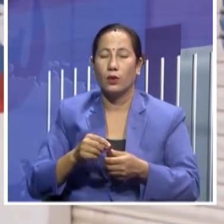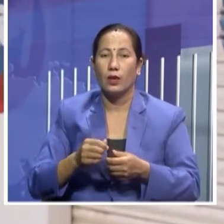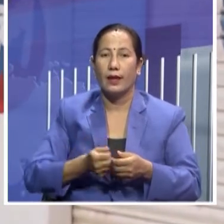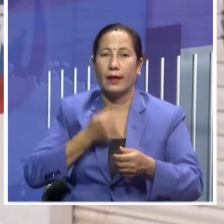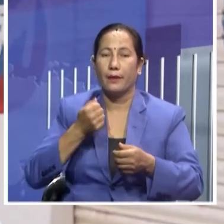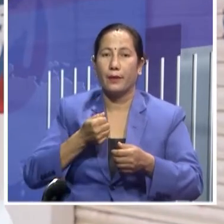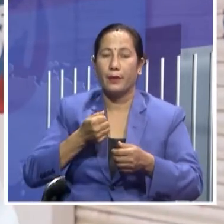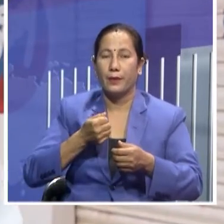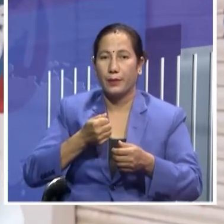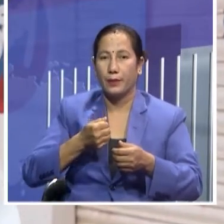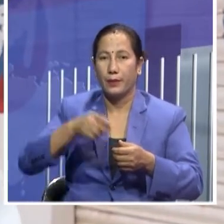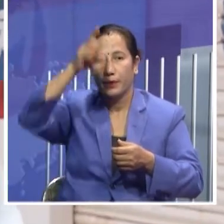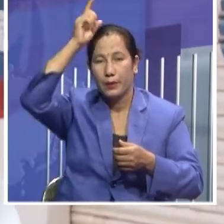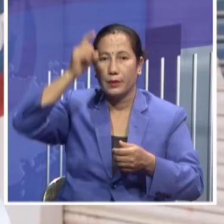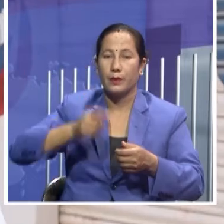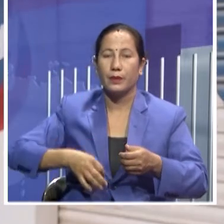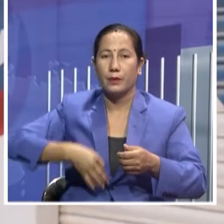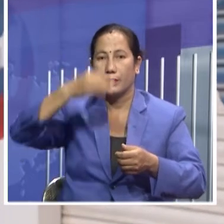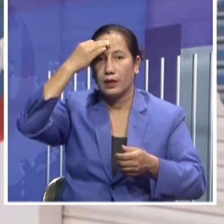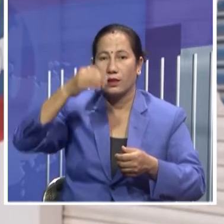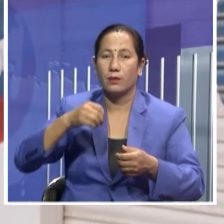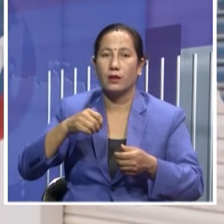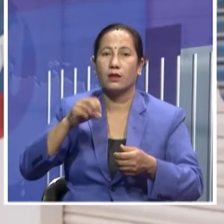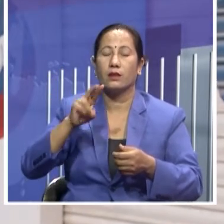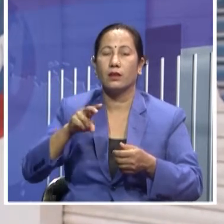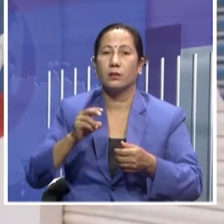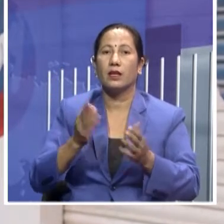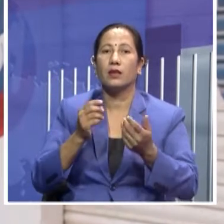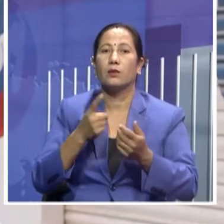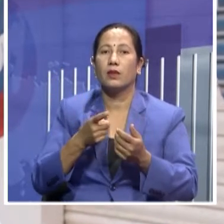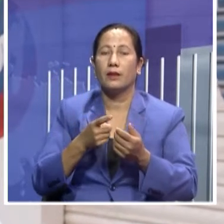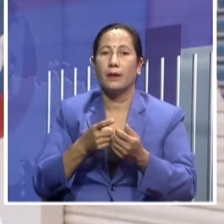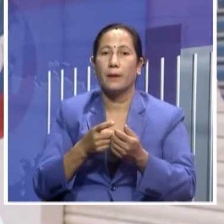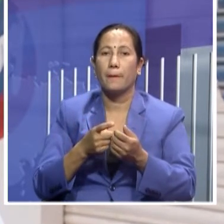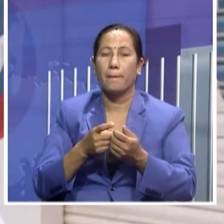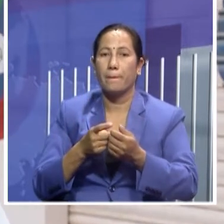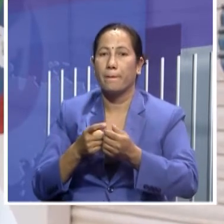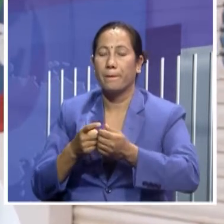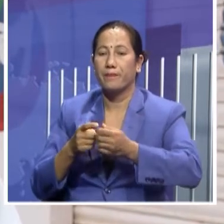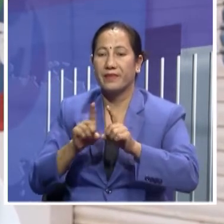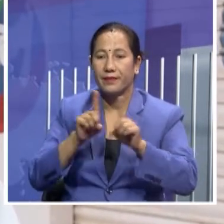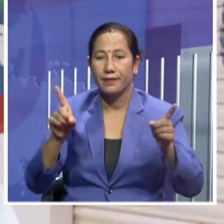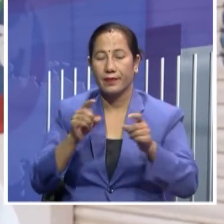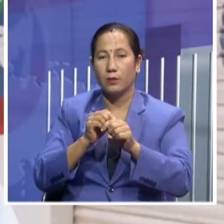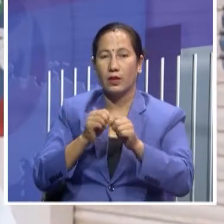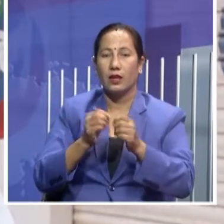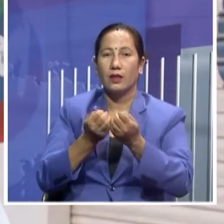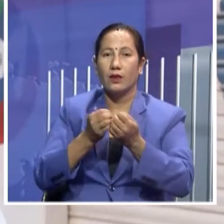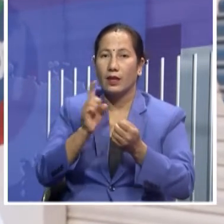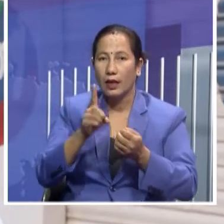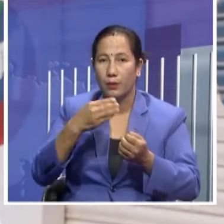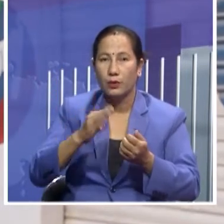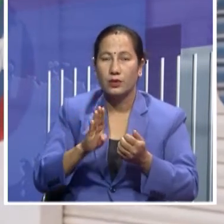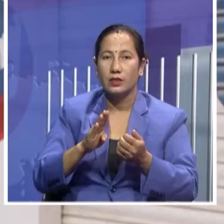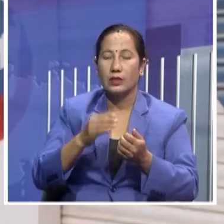त आस्था धर्म जति छ त्यो त गर्नै पऱ्यो। तर त्यसमा के छ भनेपछि सोसल डिस्टेन्सिङ बनाएर अलिक गरे भए त राम्रै हुन्छ